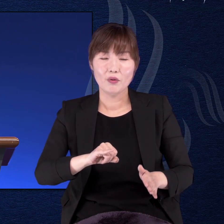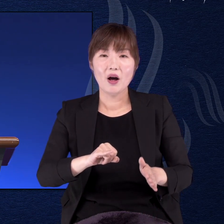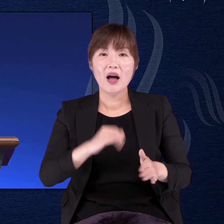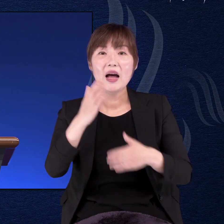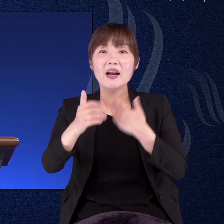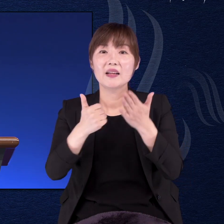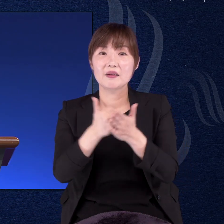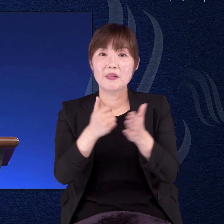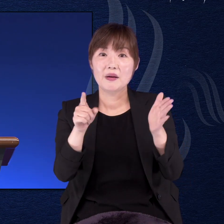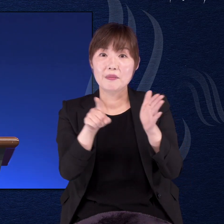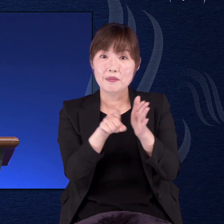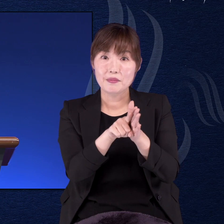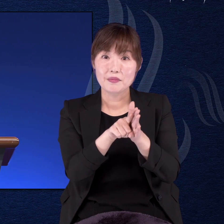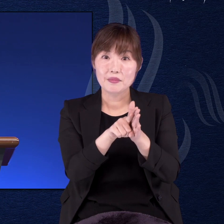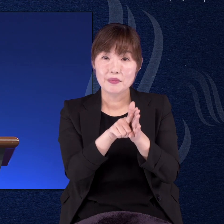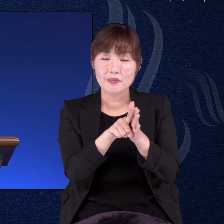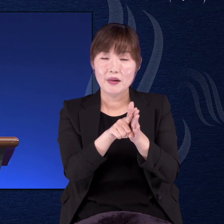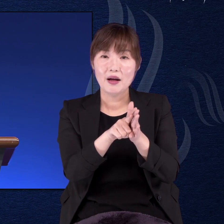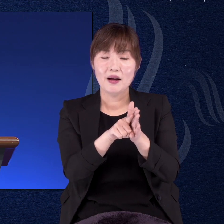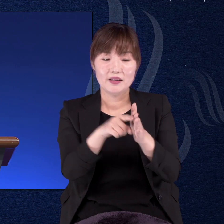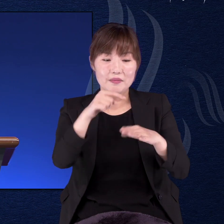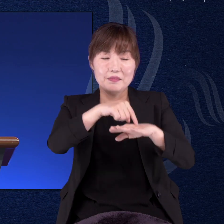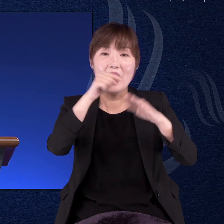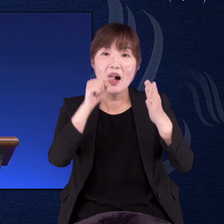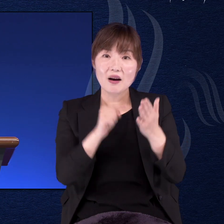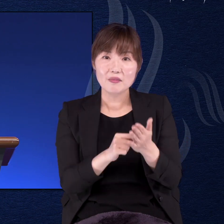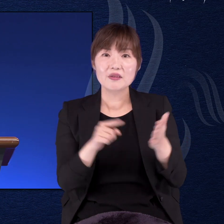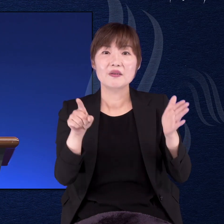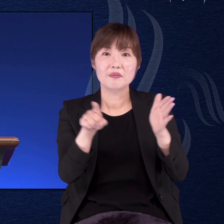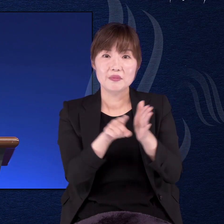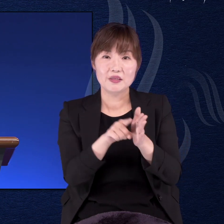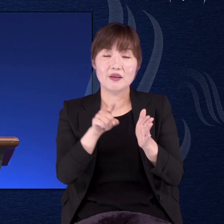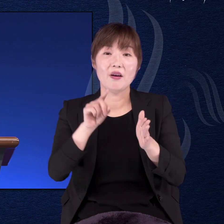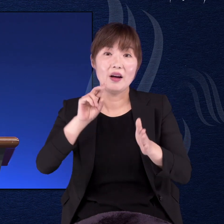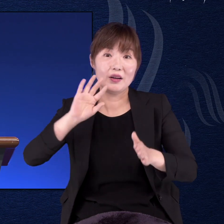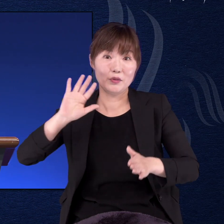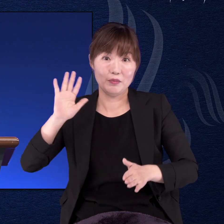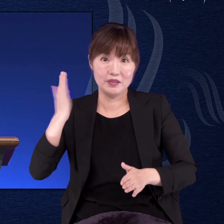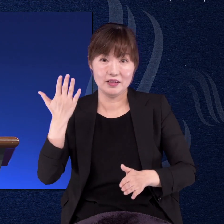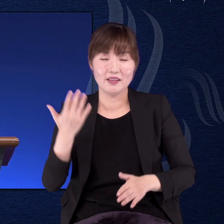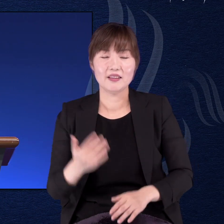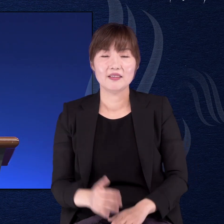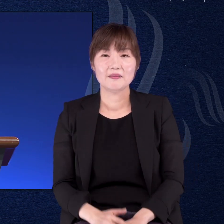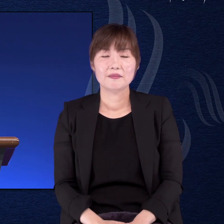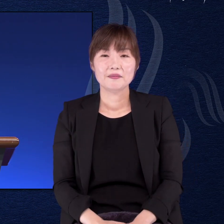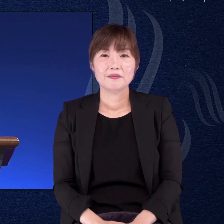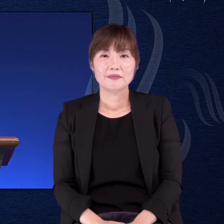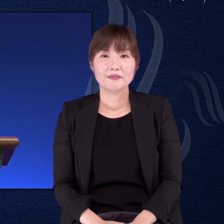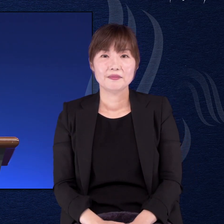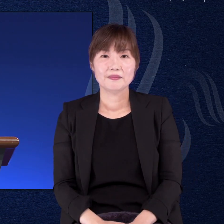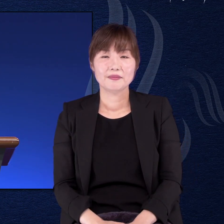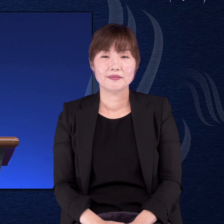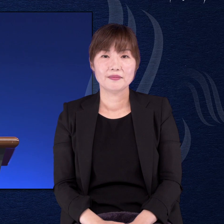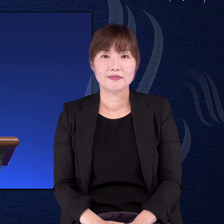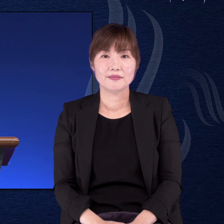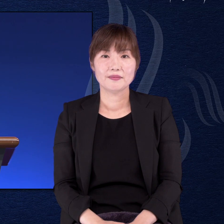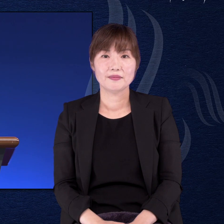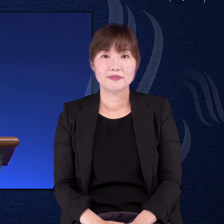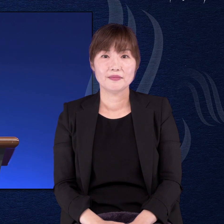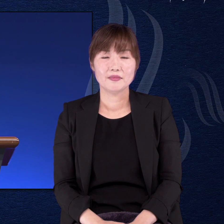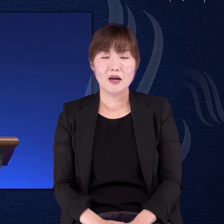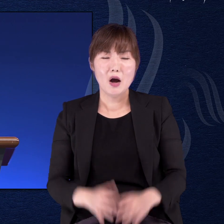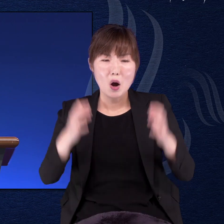그러면 나를 돌아보고 하나님이 허락하신 일이라면 무슨 일이든 받을 수가 있어요.